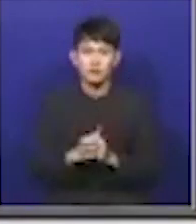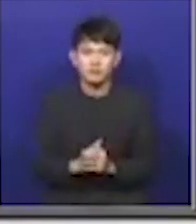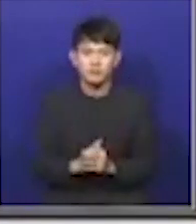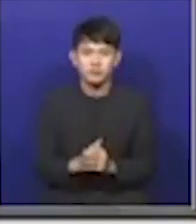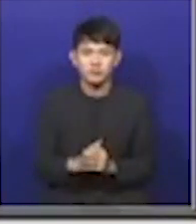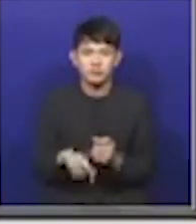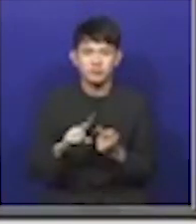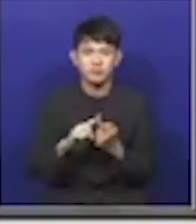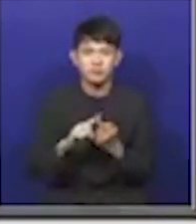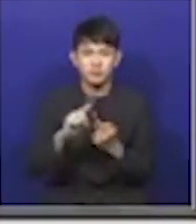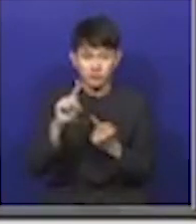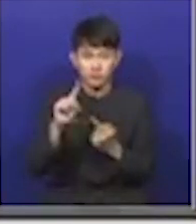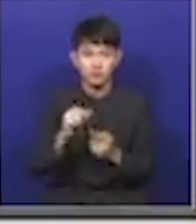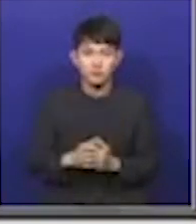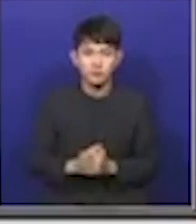ฮะ